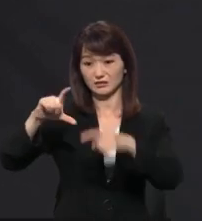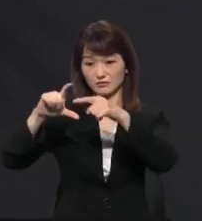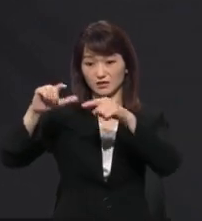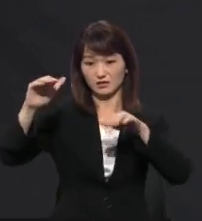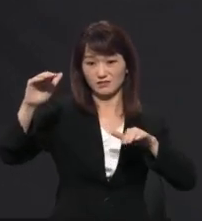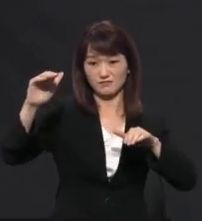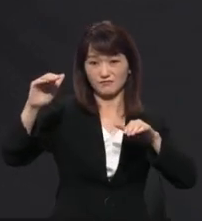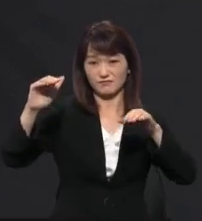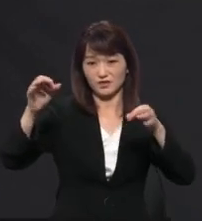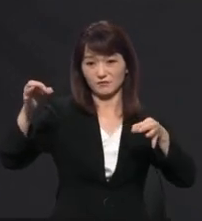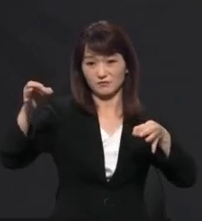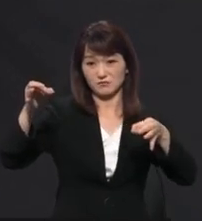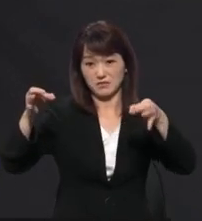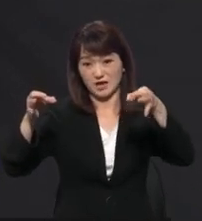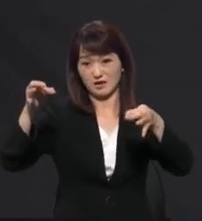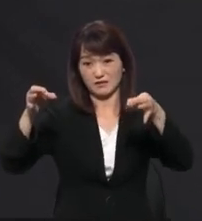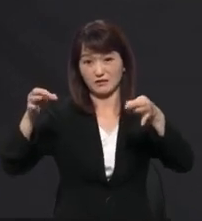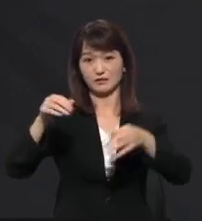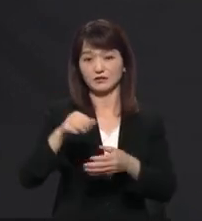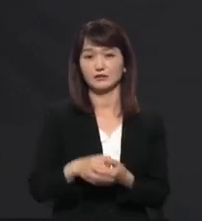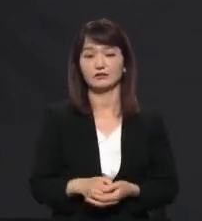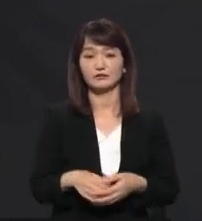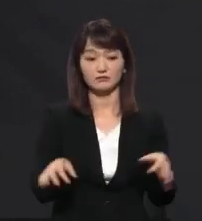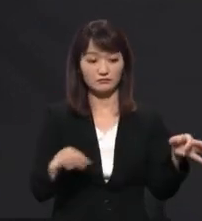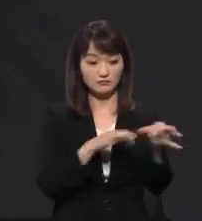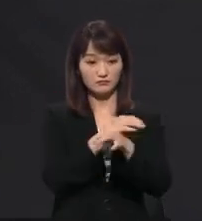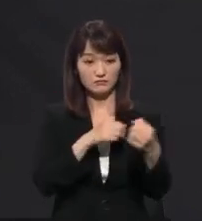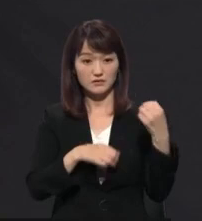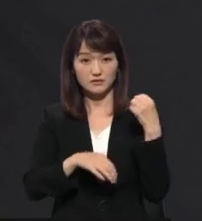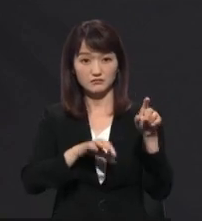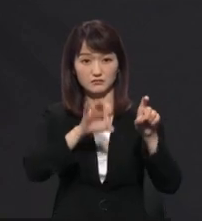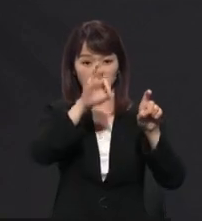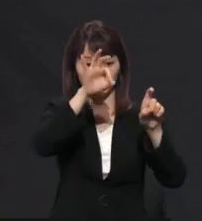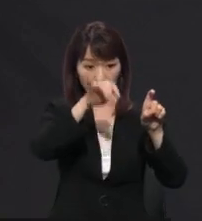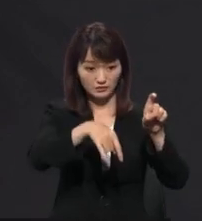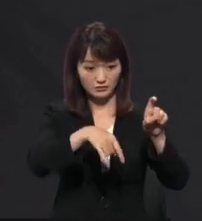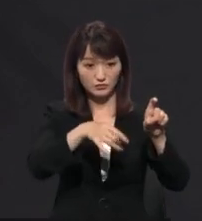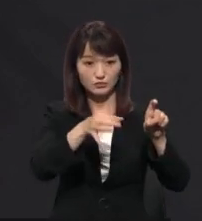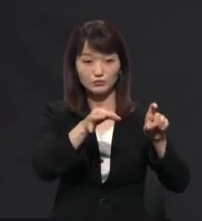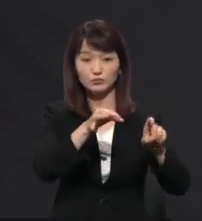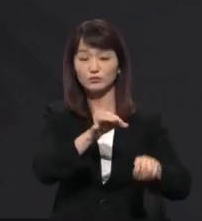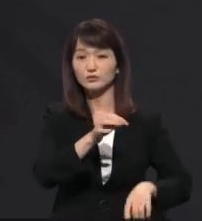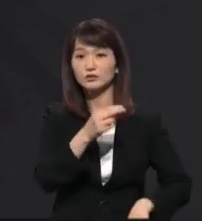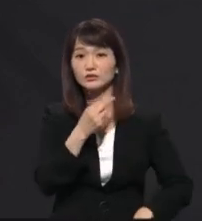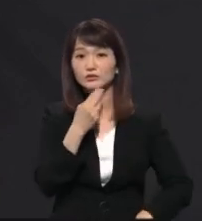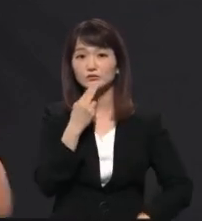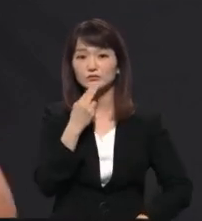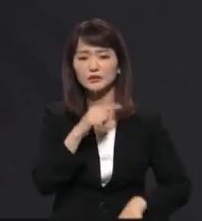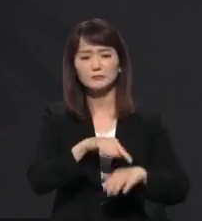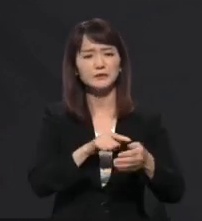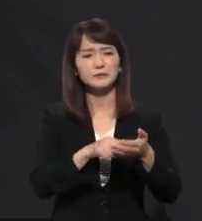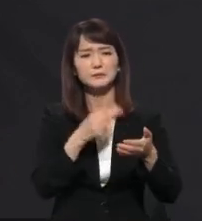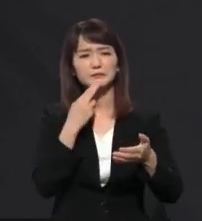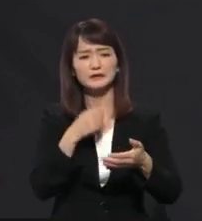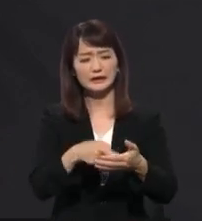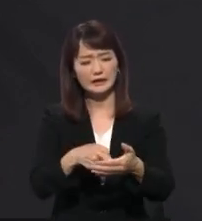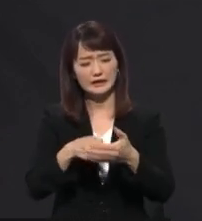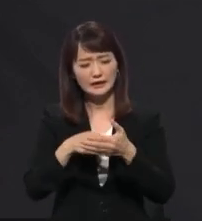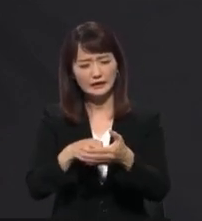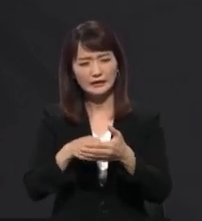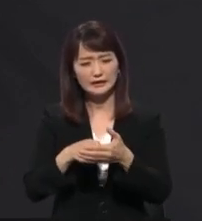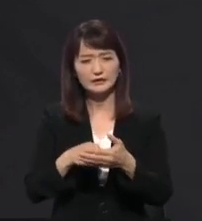수준입니다 근데 경제는 십이지 않습니까 돈이 없는 것이 아니라 마음이 없는 것이고요 아까워하고